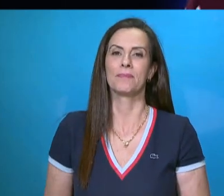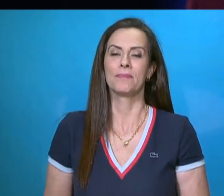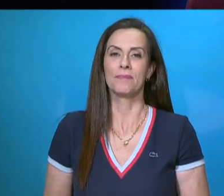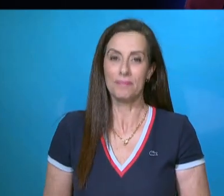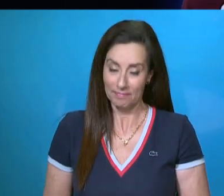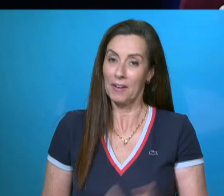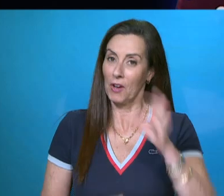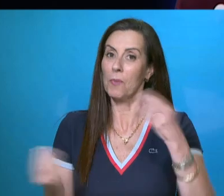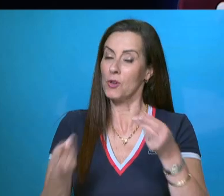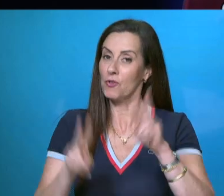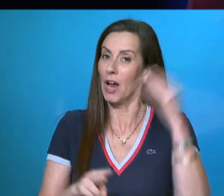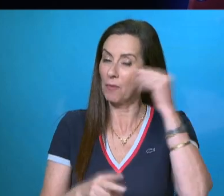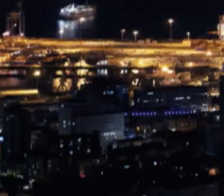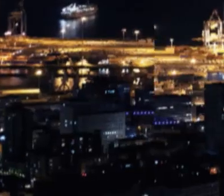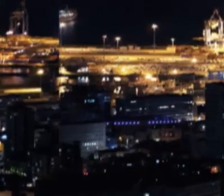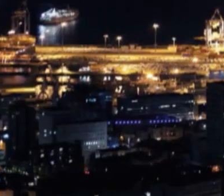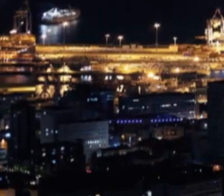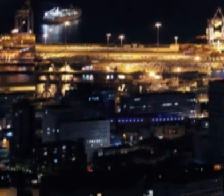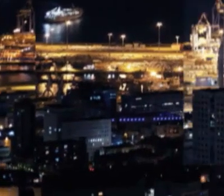והנה עוד מה שאפשר ללמוד מהיום הזה.